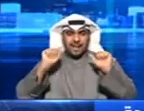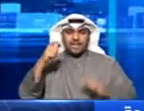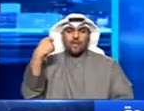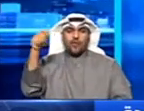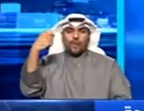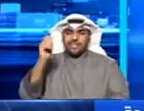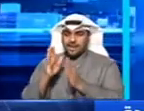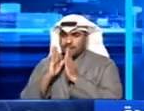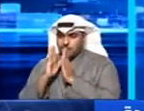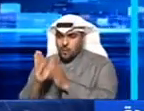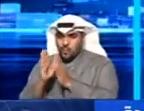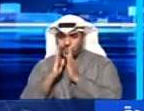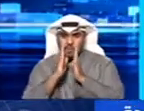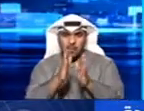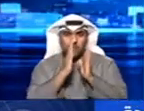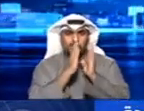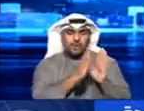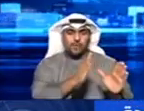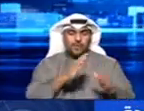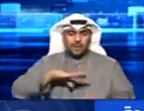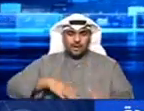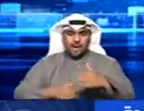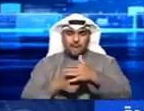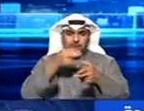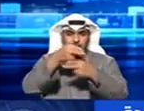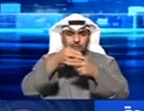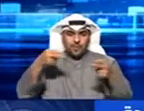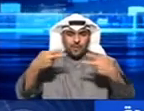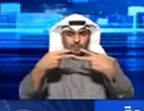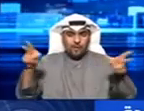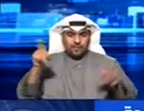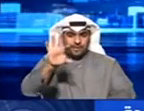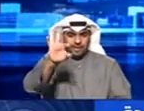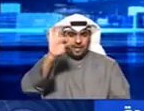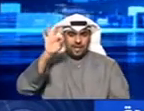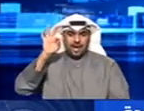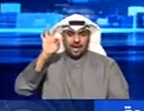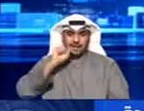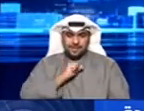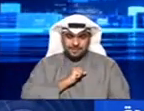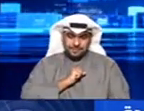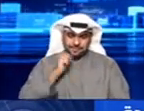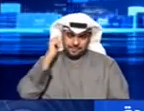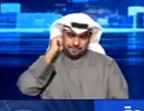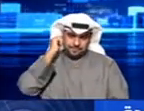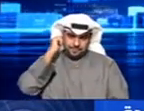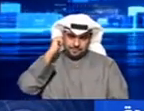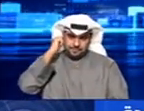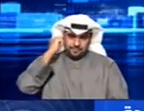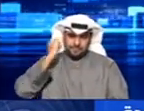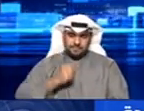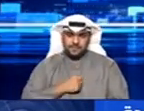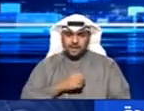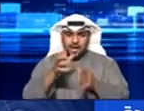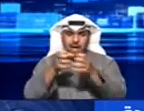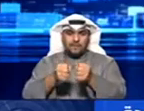الجديدة ونيلهم الثقة السامية من حضرة صاحب السمو أمير البلاد الشيخ صباح الأحمد الجابر الصباح حفظه